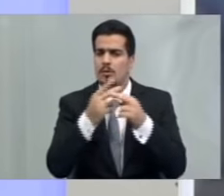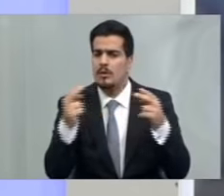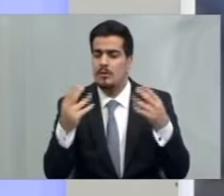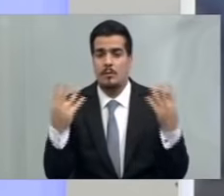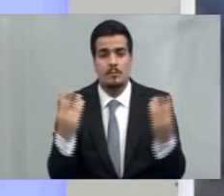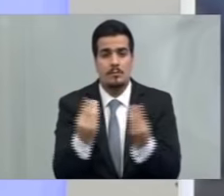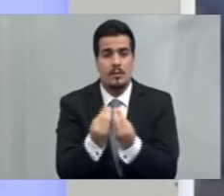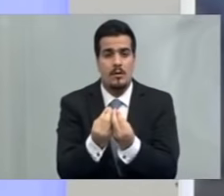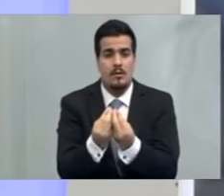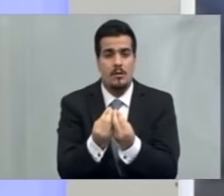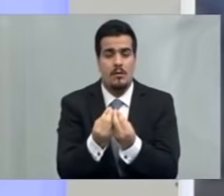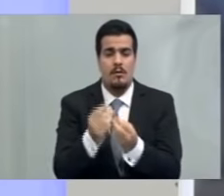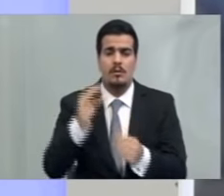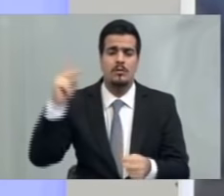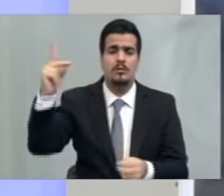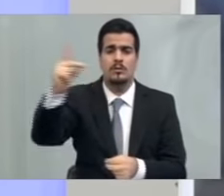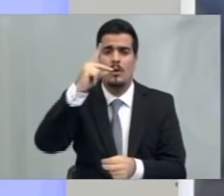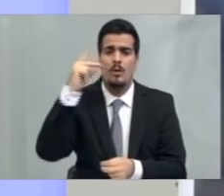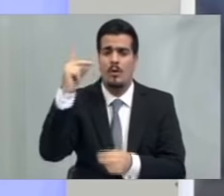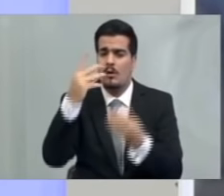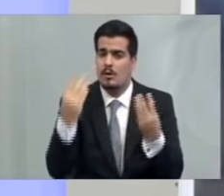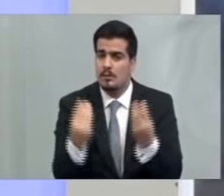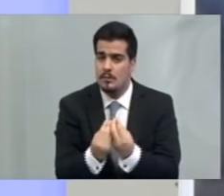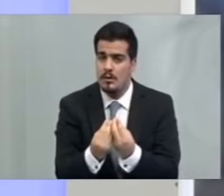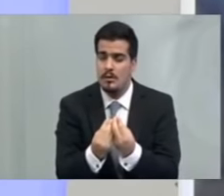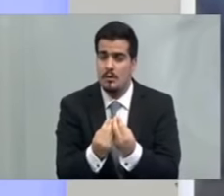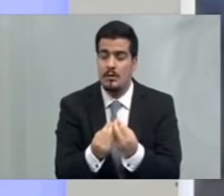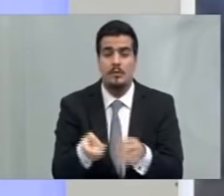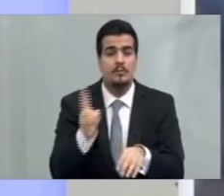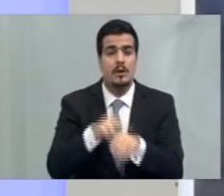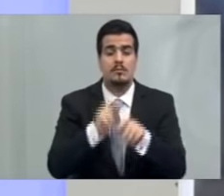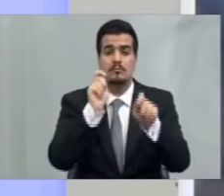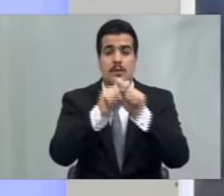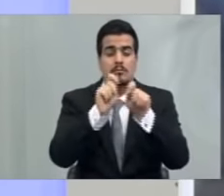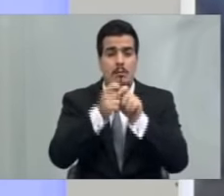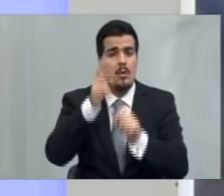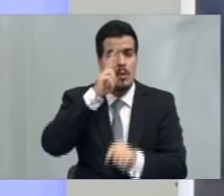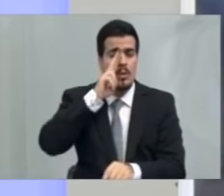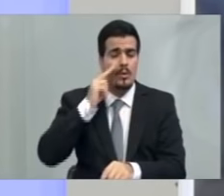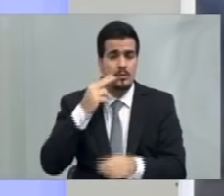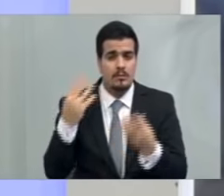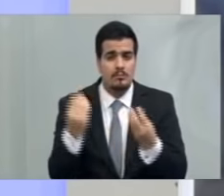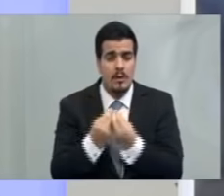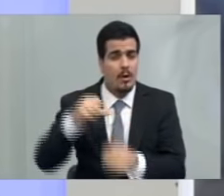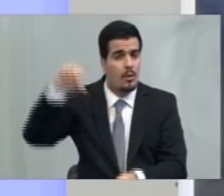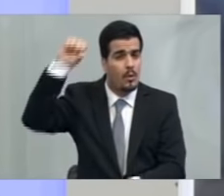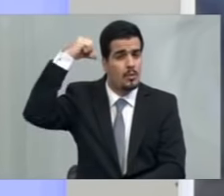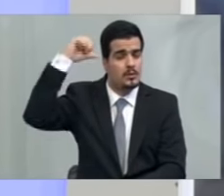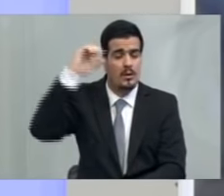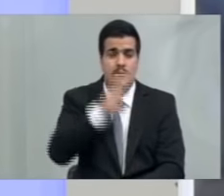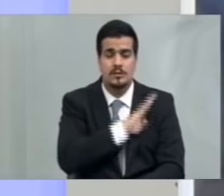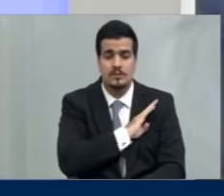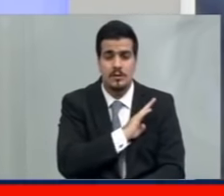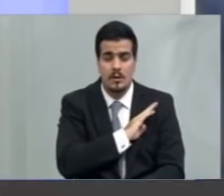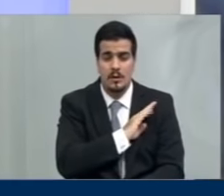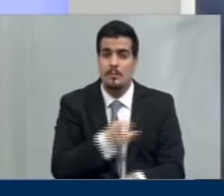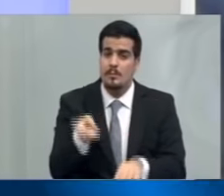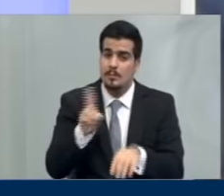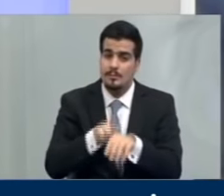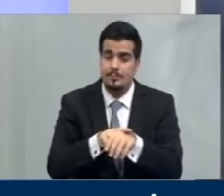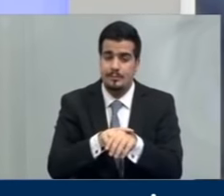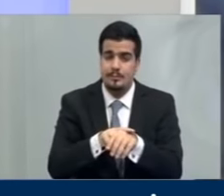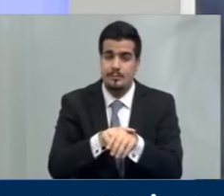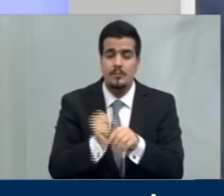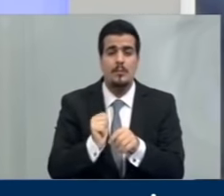أفواج الطوارئ، وكذلك أشاوس رجال وزارة الدفاع وكذلك